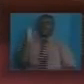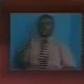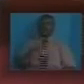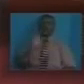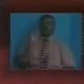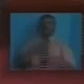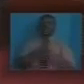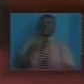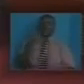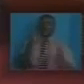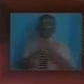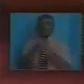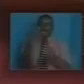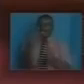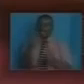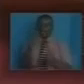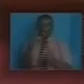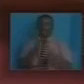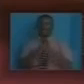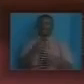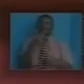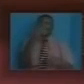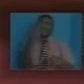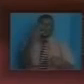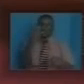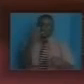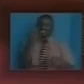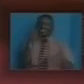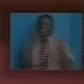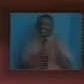mkatoliki a na 1473 za katiba kwa sababu